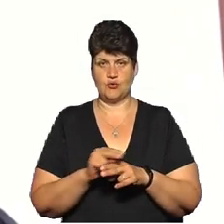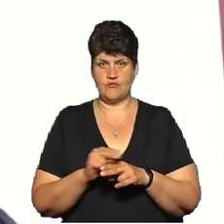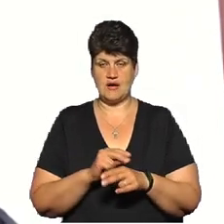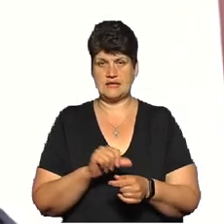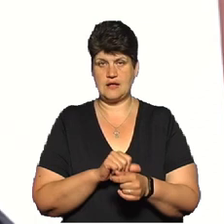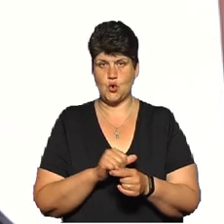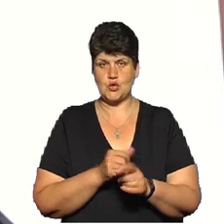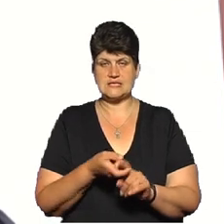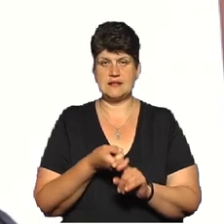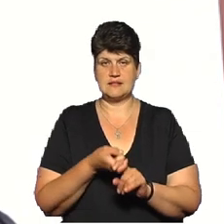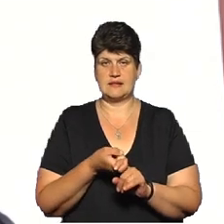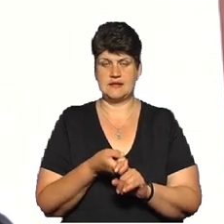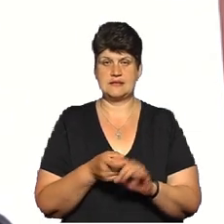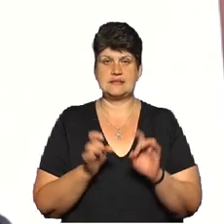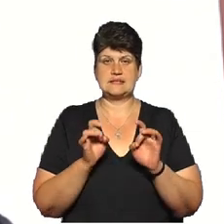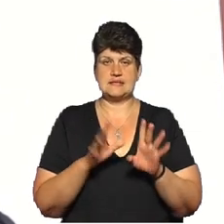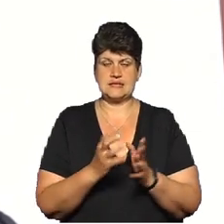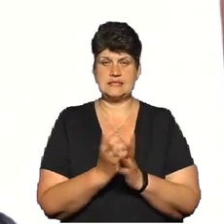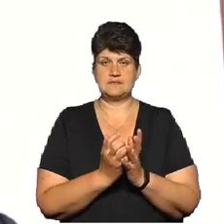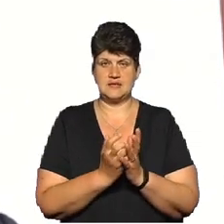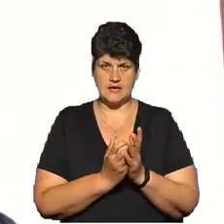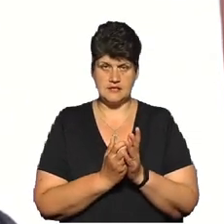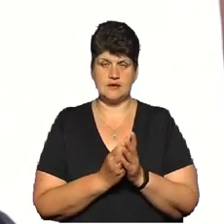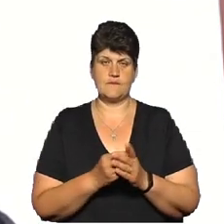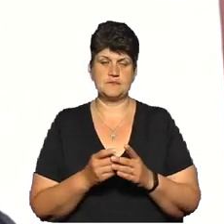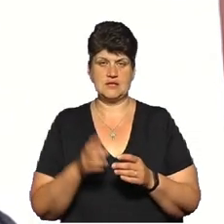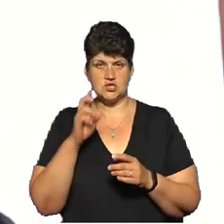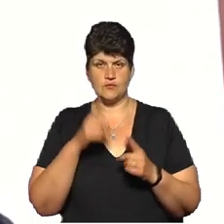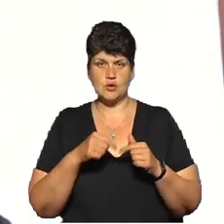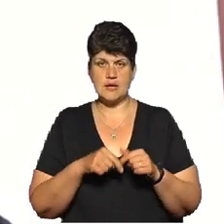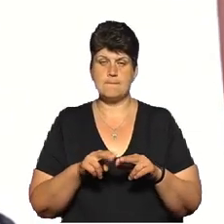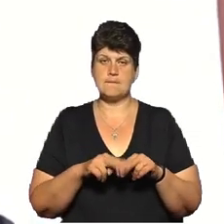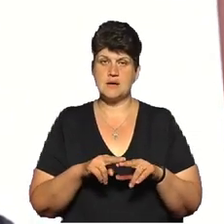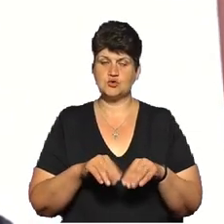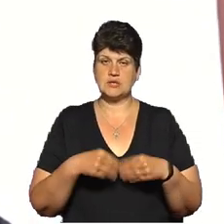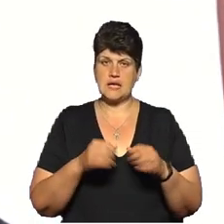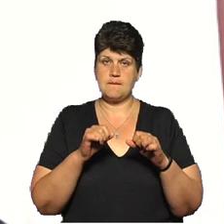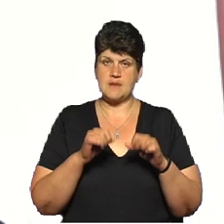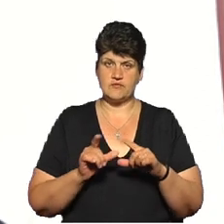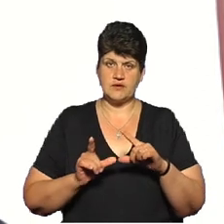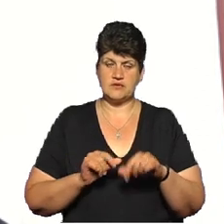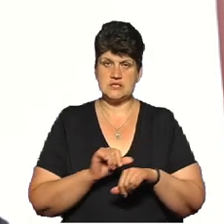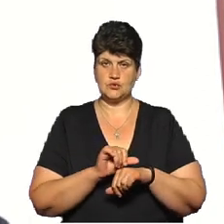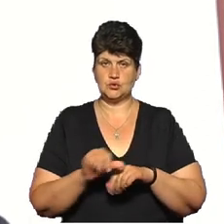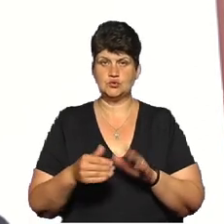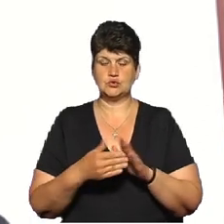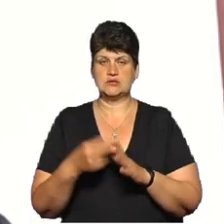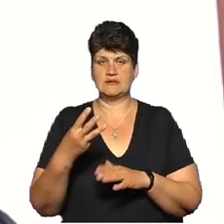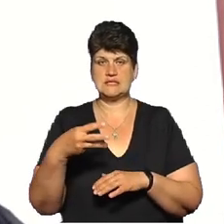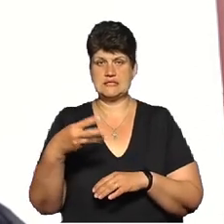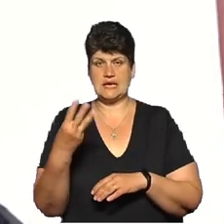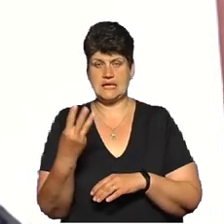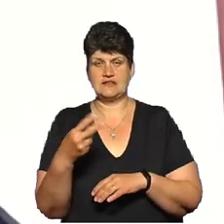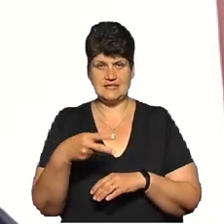здати на зберігання до відповідних державних органів паспорт, що дає право на виїзд за кордон, до 23 години 59 хвилин